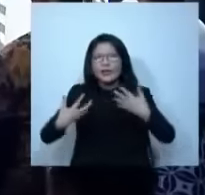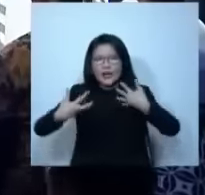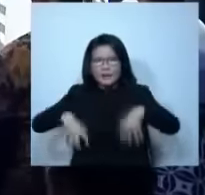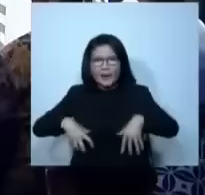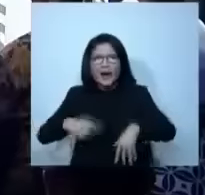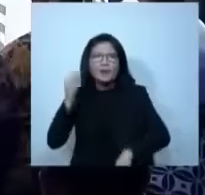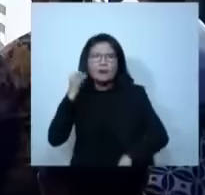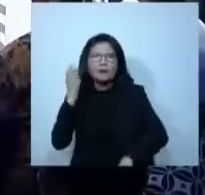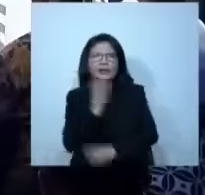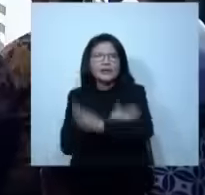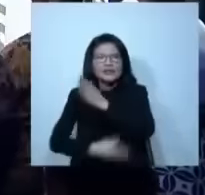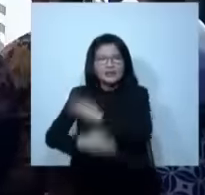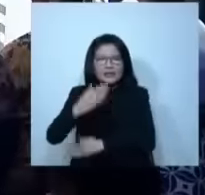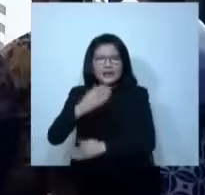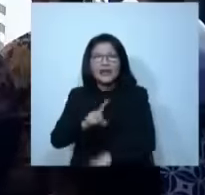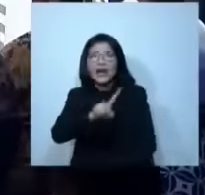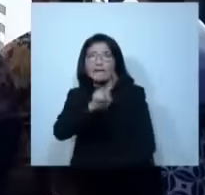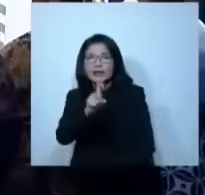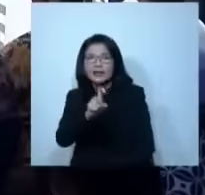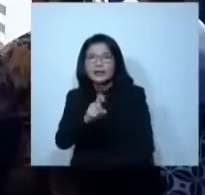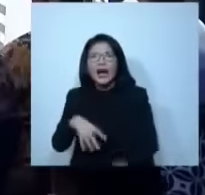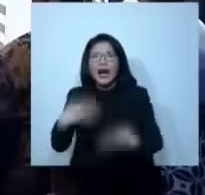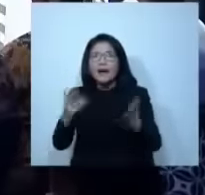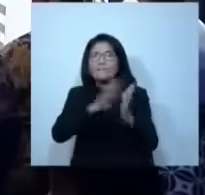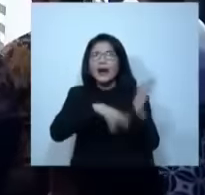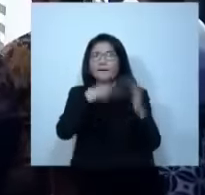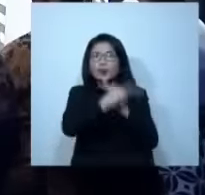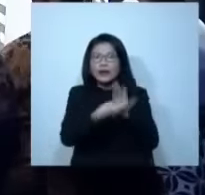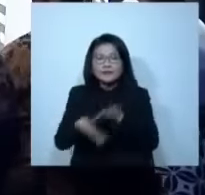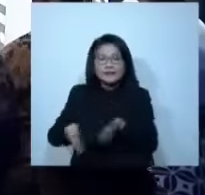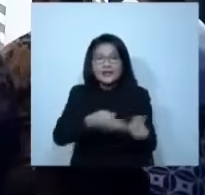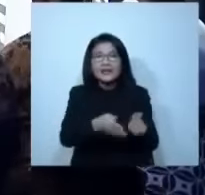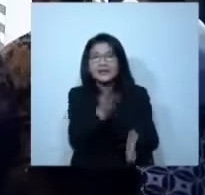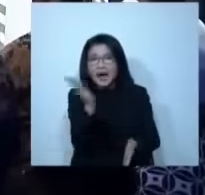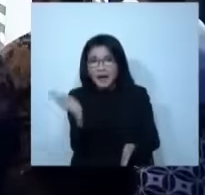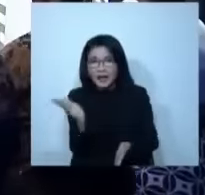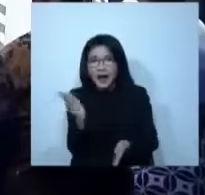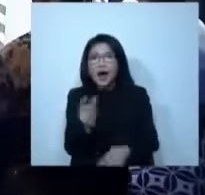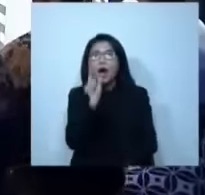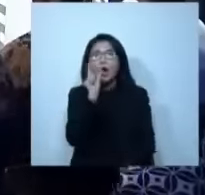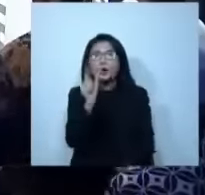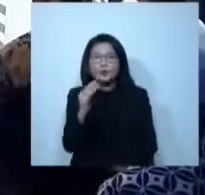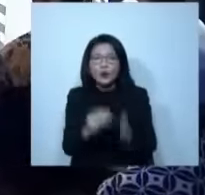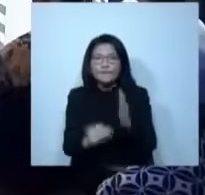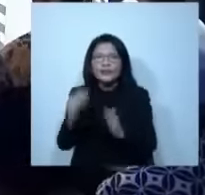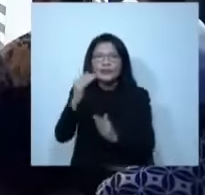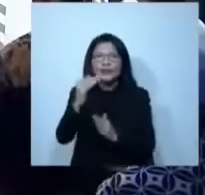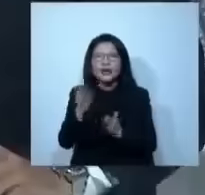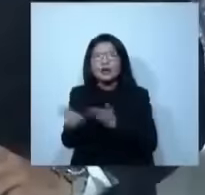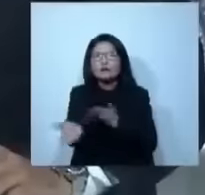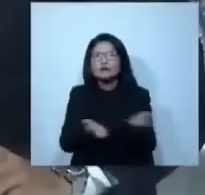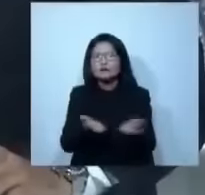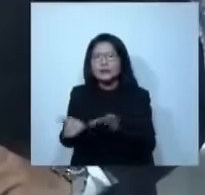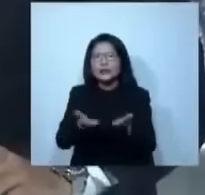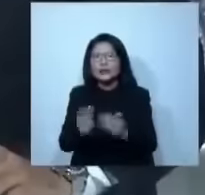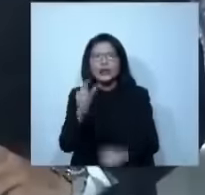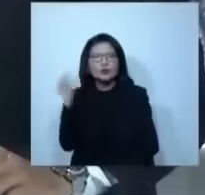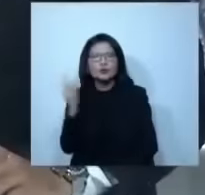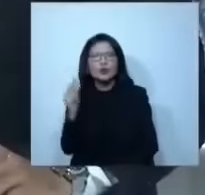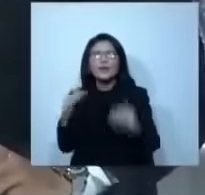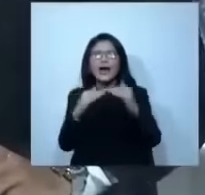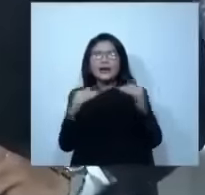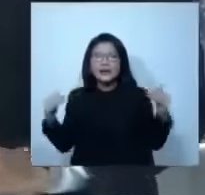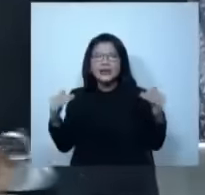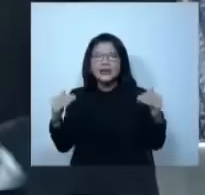disabilitas. Pertanyaannya, apa program strategis Anda untuk meningkatkan kualitas pelayanan publik yang